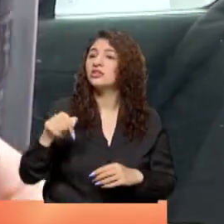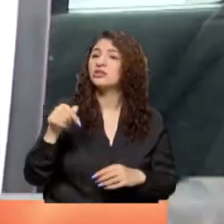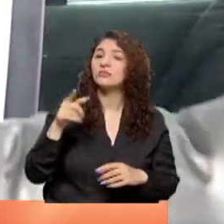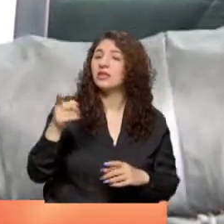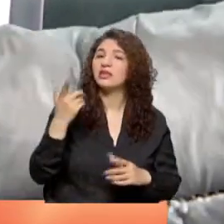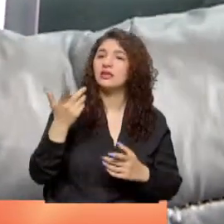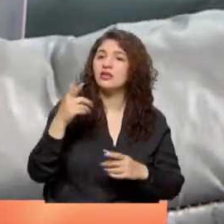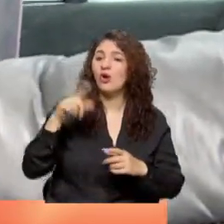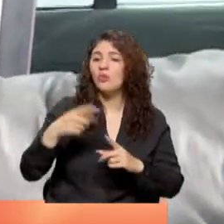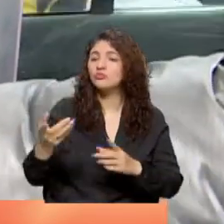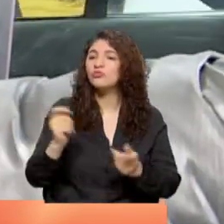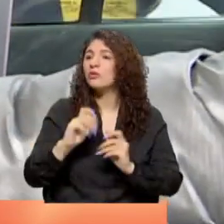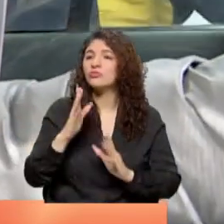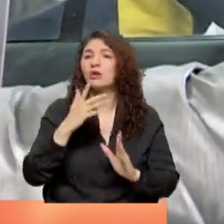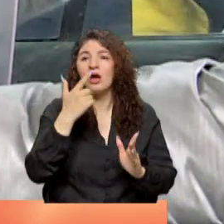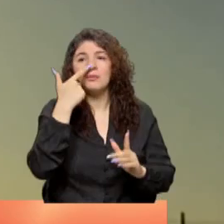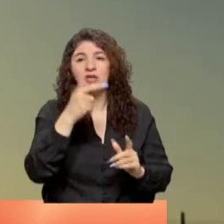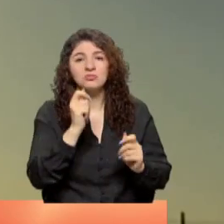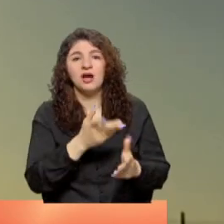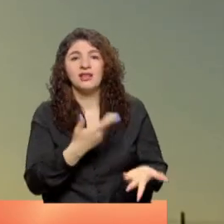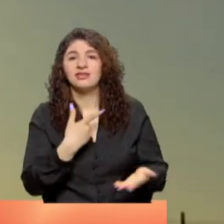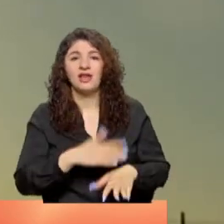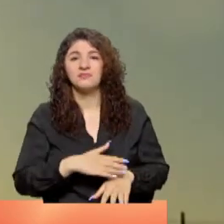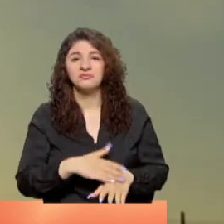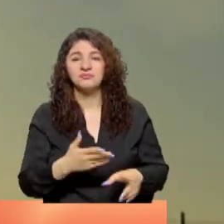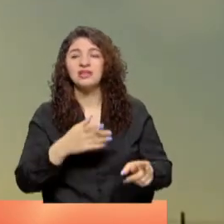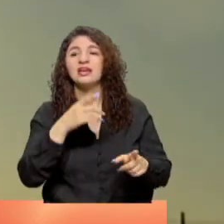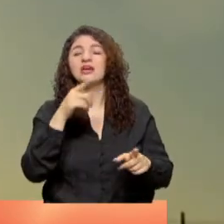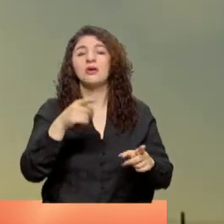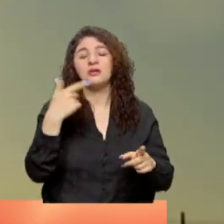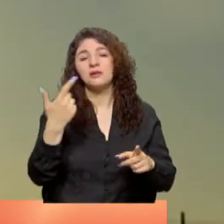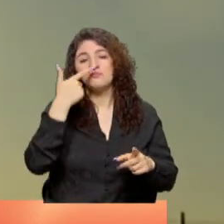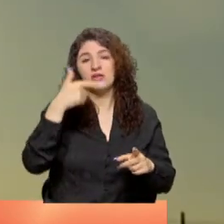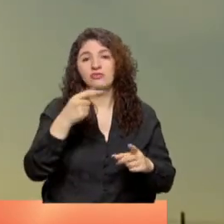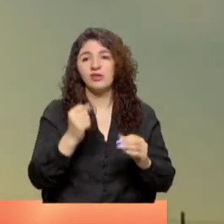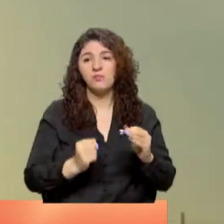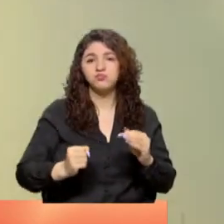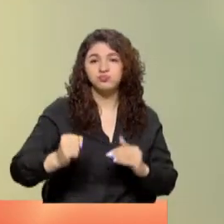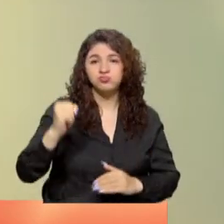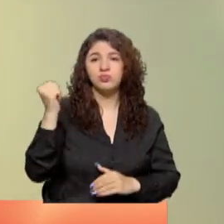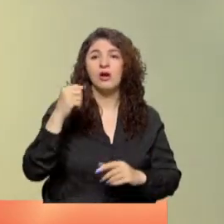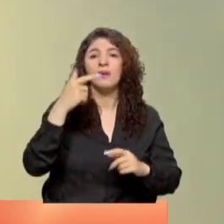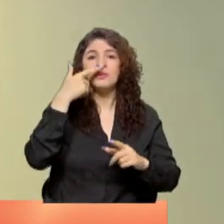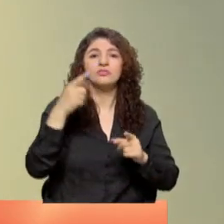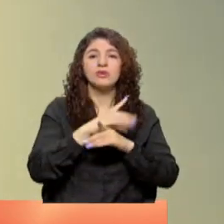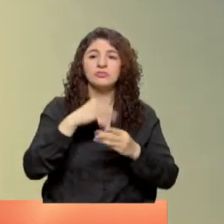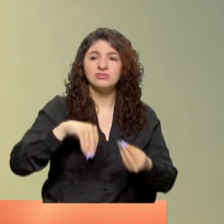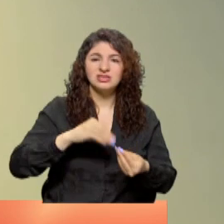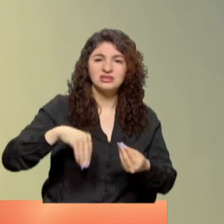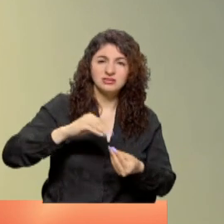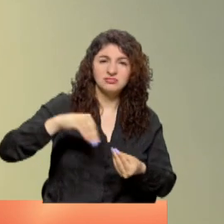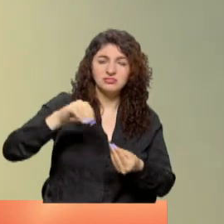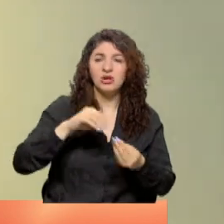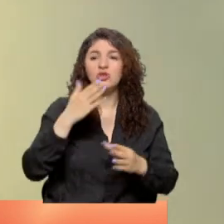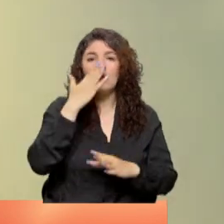kullanıyorsunuz pahalılıktan benzin pahalı Rusya Ukrayna Savaşı ile birlikte petrol fiyatları yükselişe geçmiş akaryakıta ağlarda zamanı